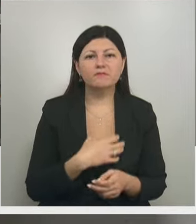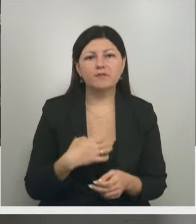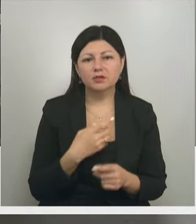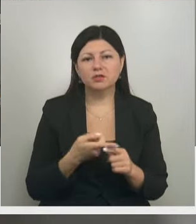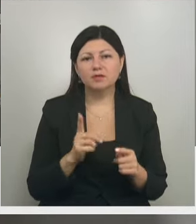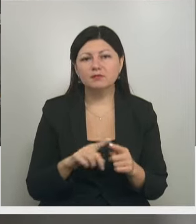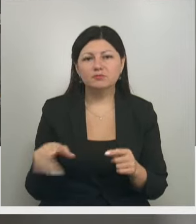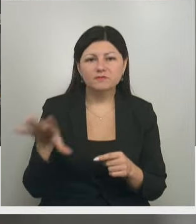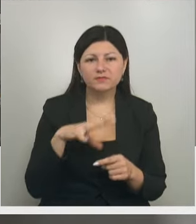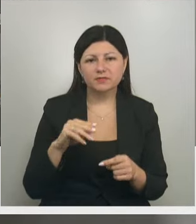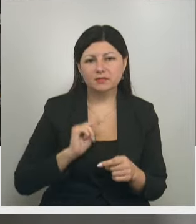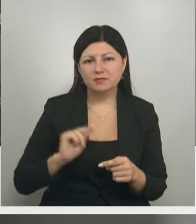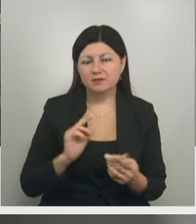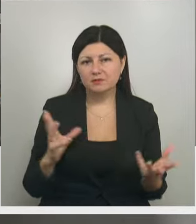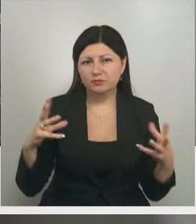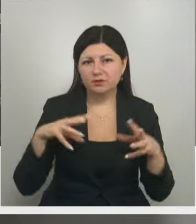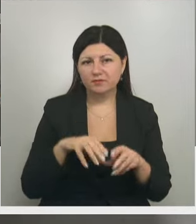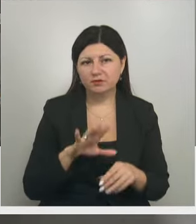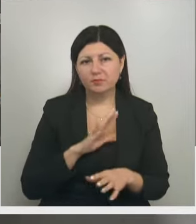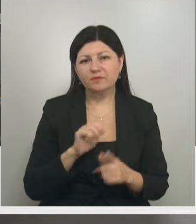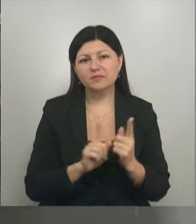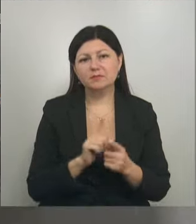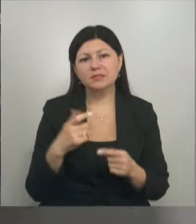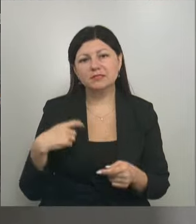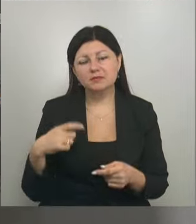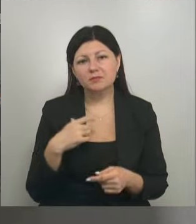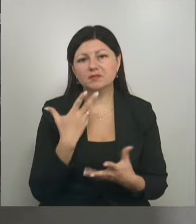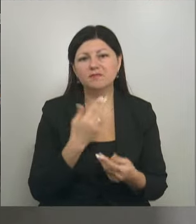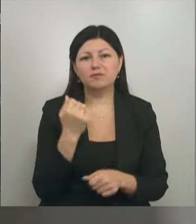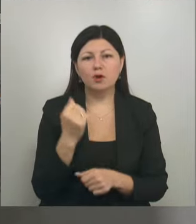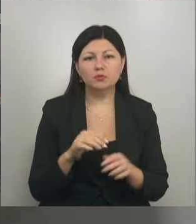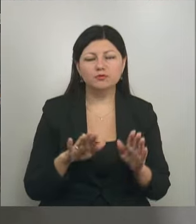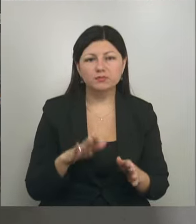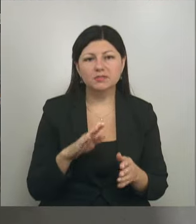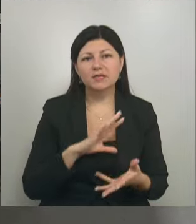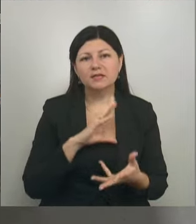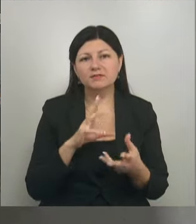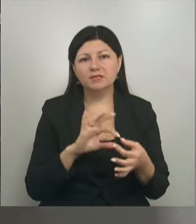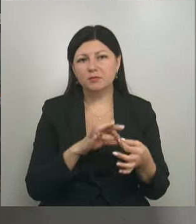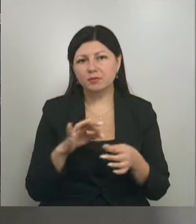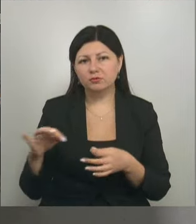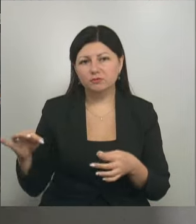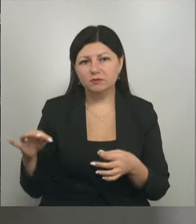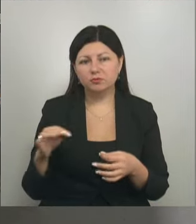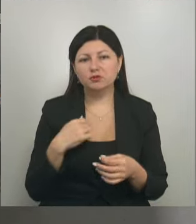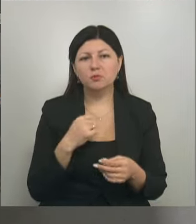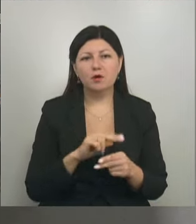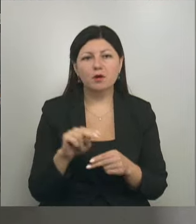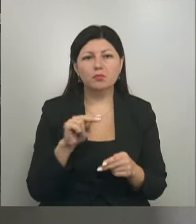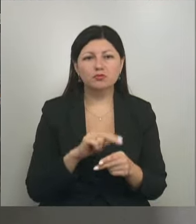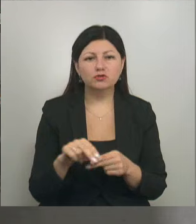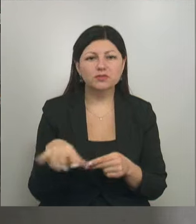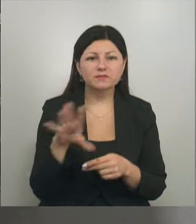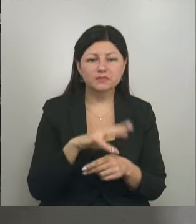всех сотрудников в изменение не только себя, своего рабочего места, но и в целом продуктовой цепочки. То есть мы обучили